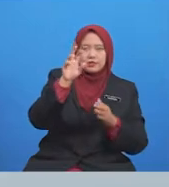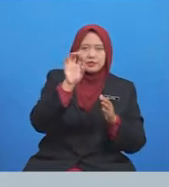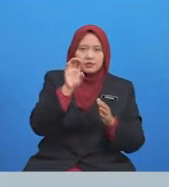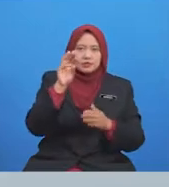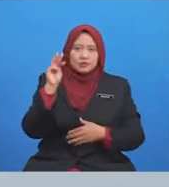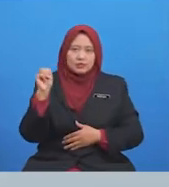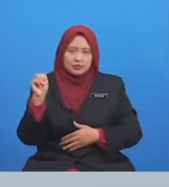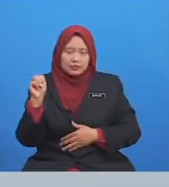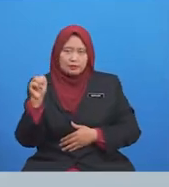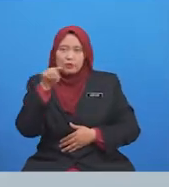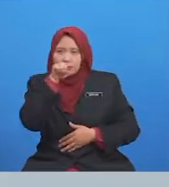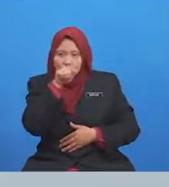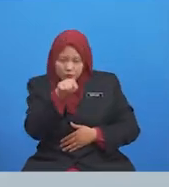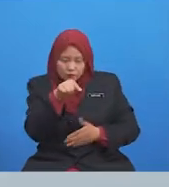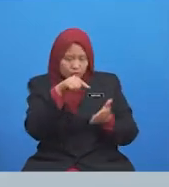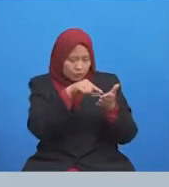bulatan O.